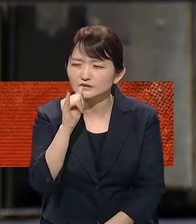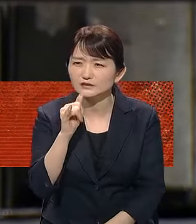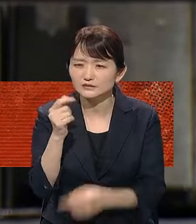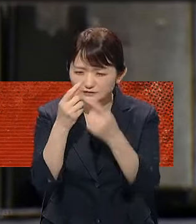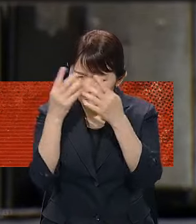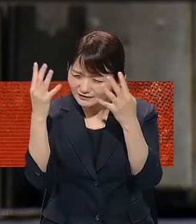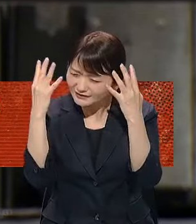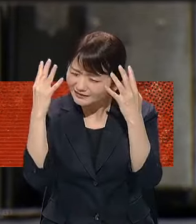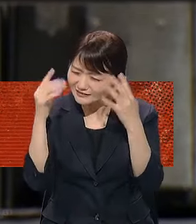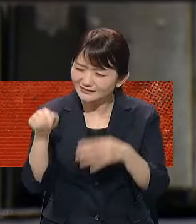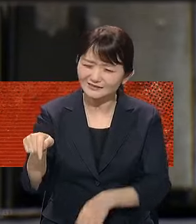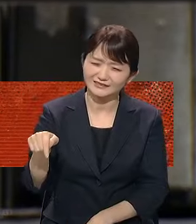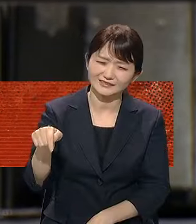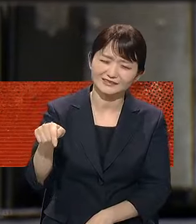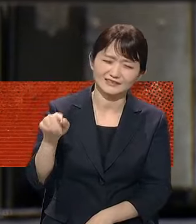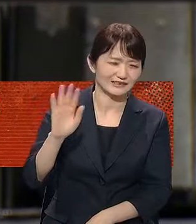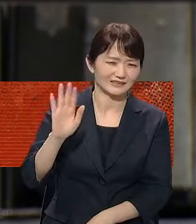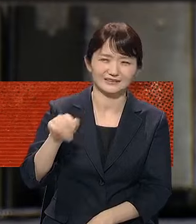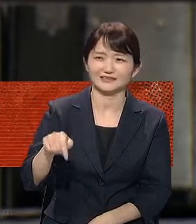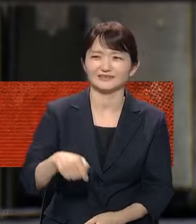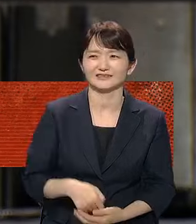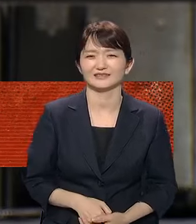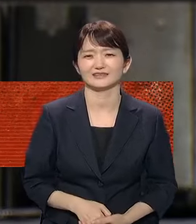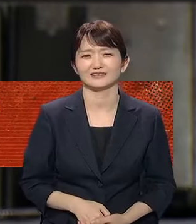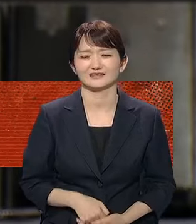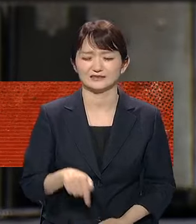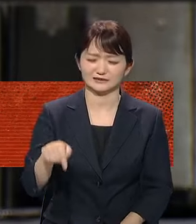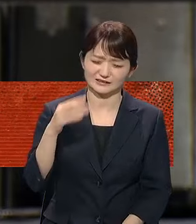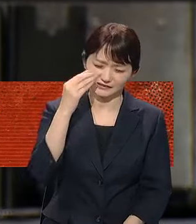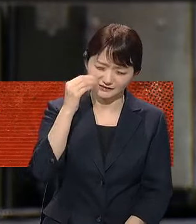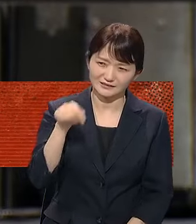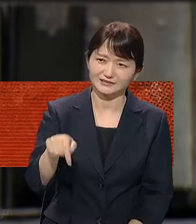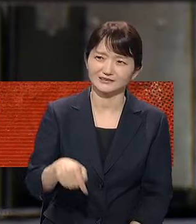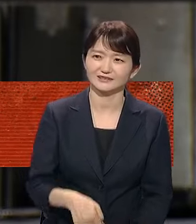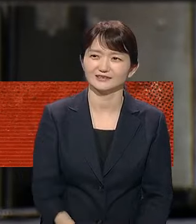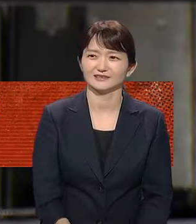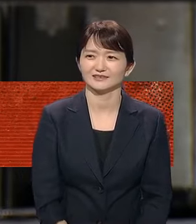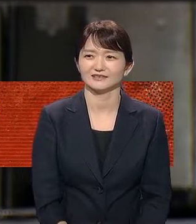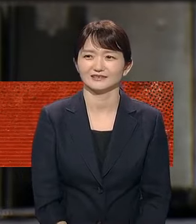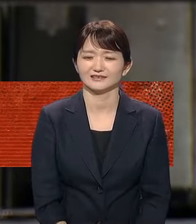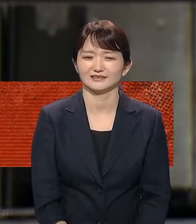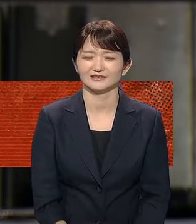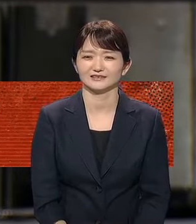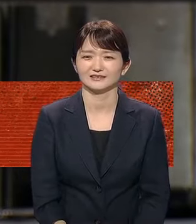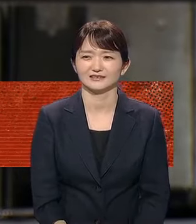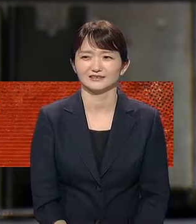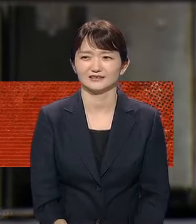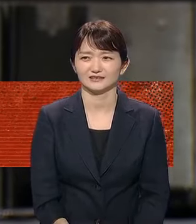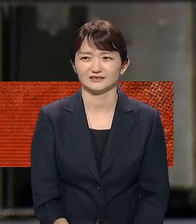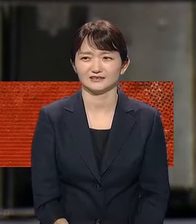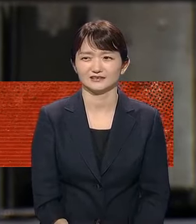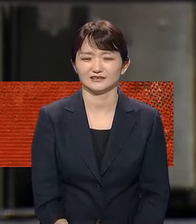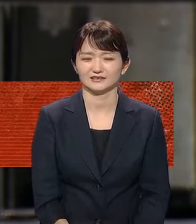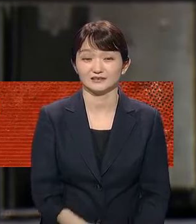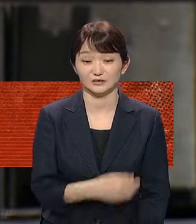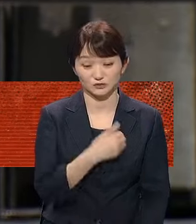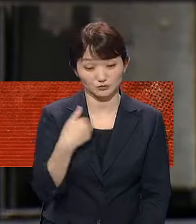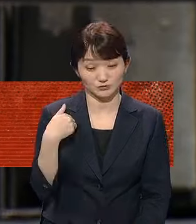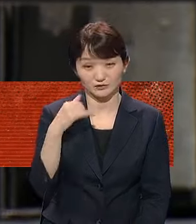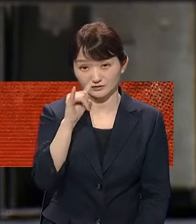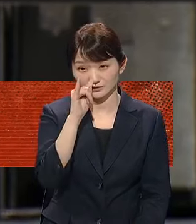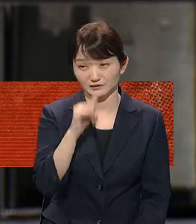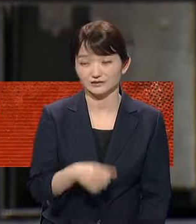4학년이 정말입니까 아 저는 그런 부분이 좀 이상한 거 와 진짜 예리하다 좋아요 좋아요 뭐 그럴 수 있고 충분히 그럴 수